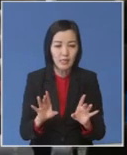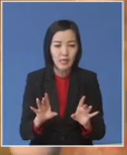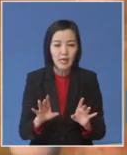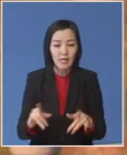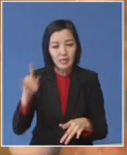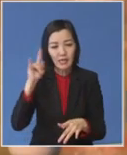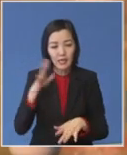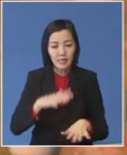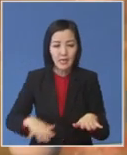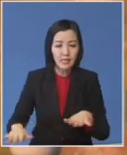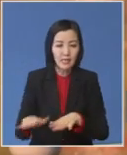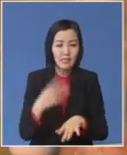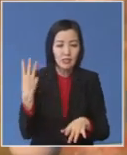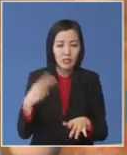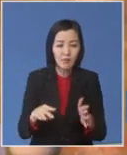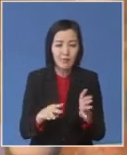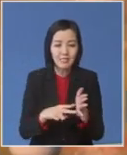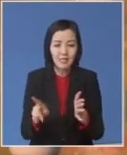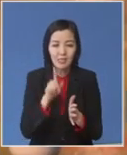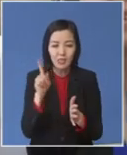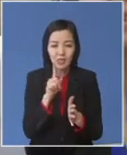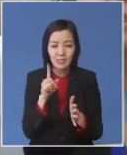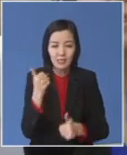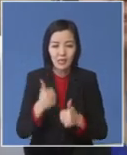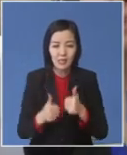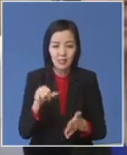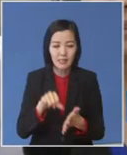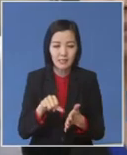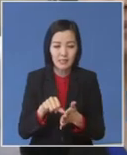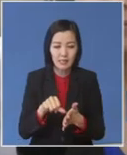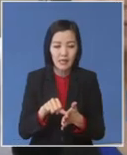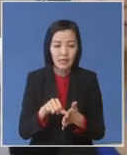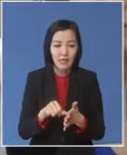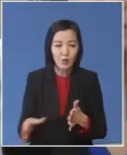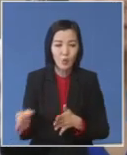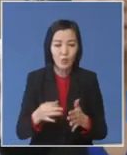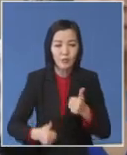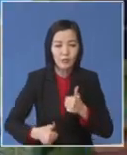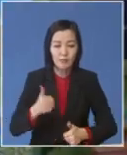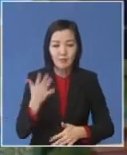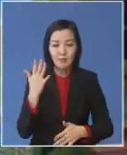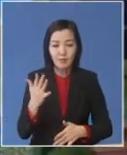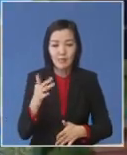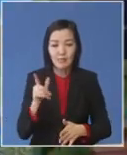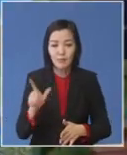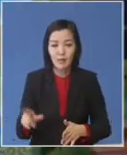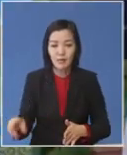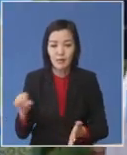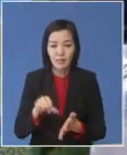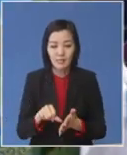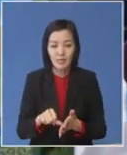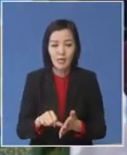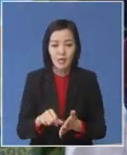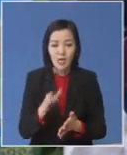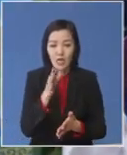Арқаның арасынан іріктелген 28 жас жүйрік шабыс байқасты. Ал облысымыздың намысын 5 ақын қорғады. Жасым онда.